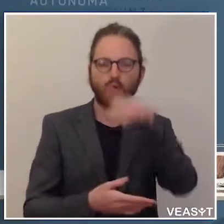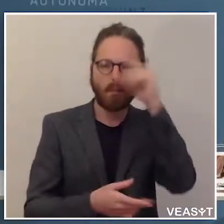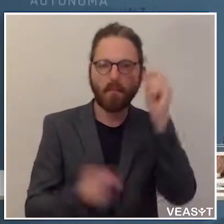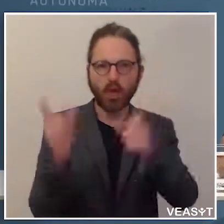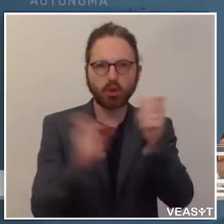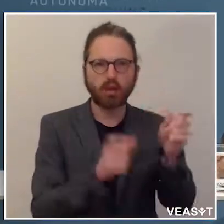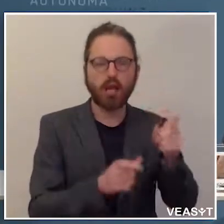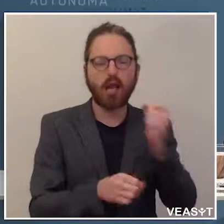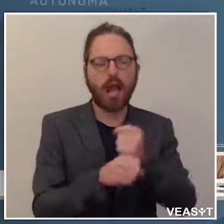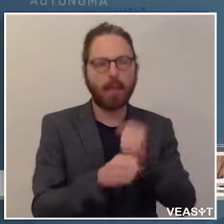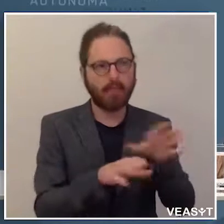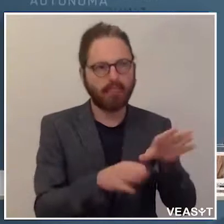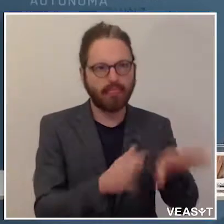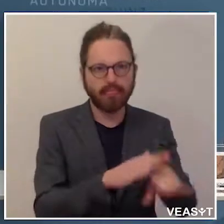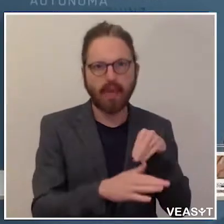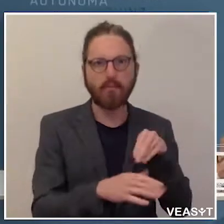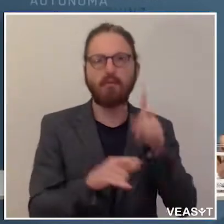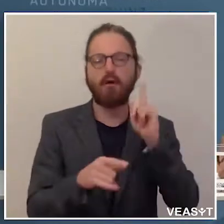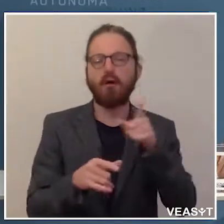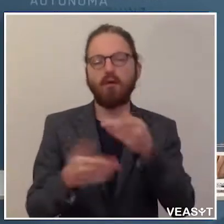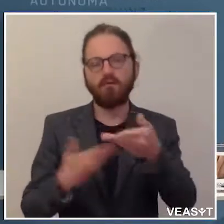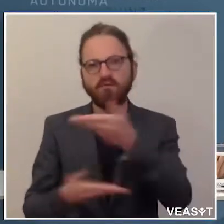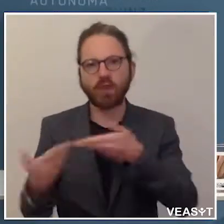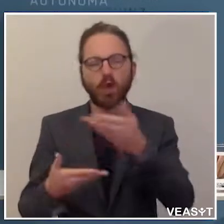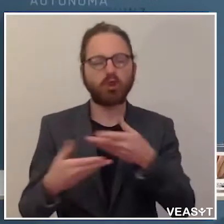la famiglia